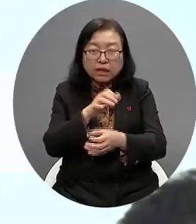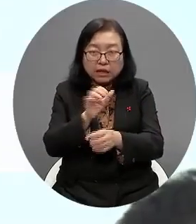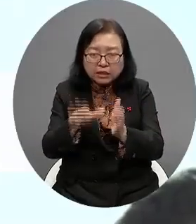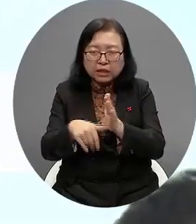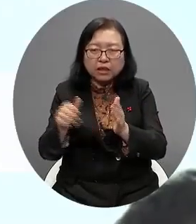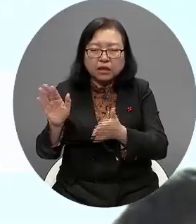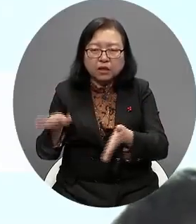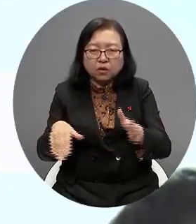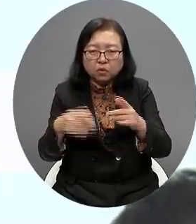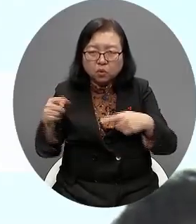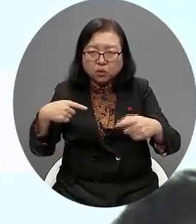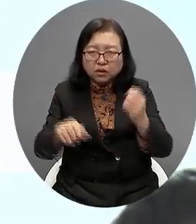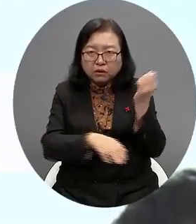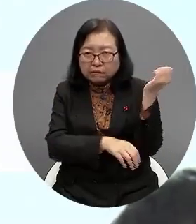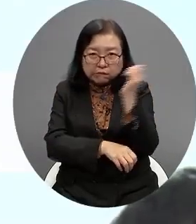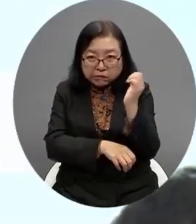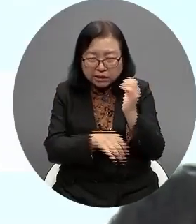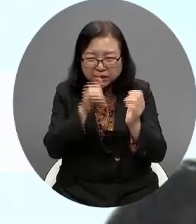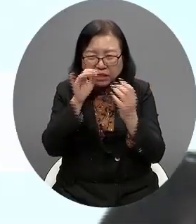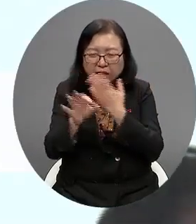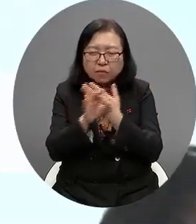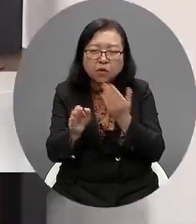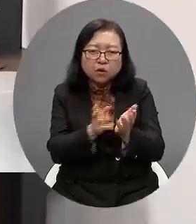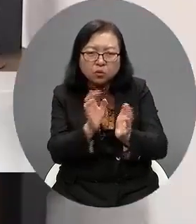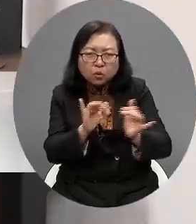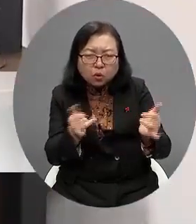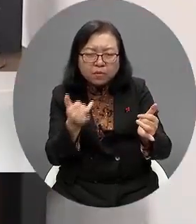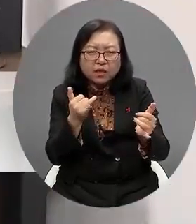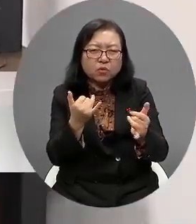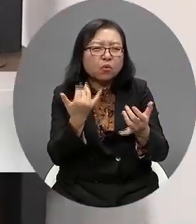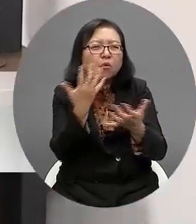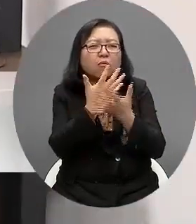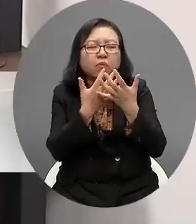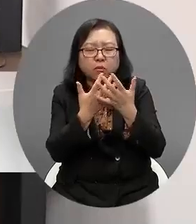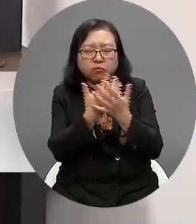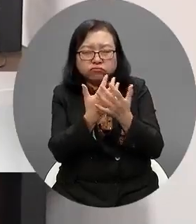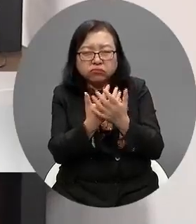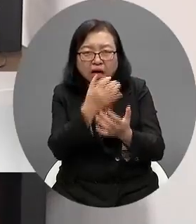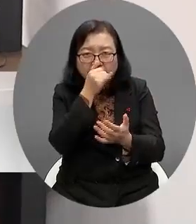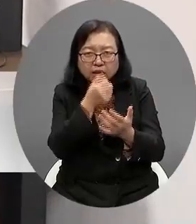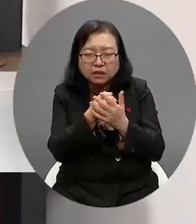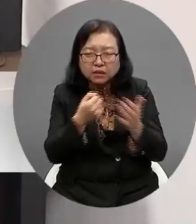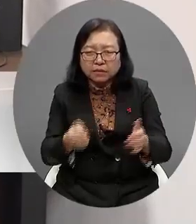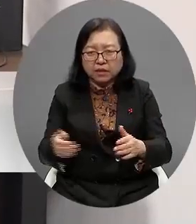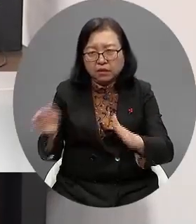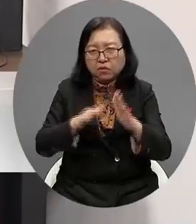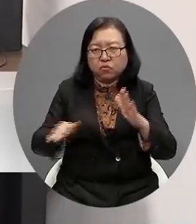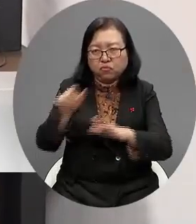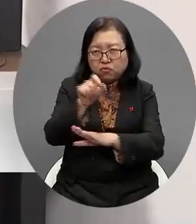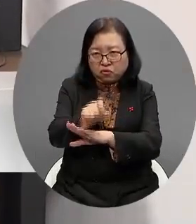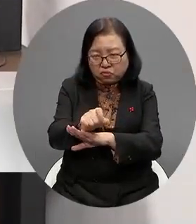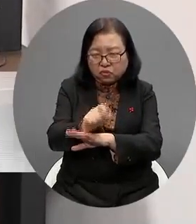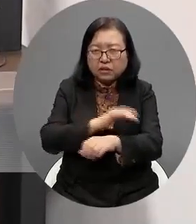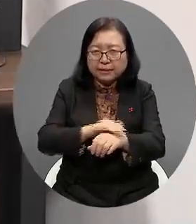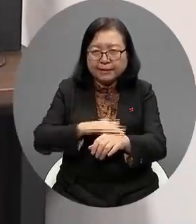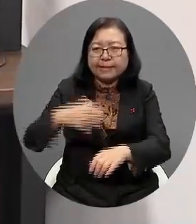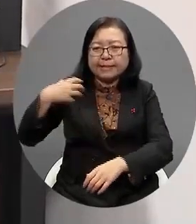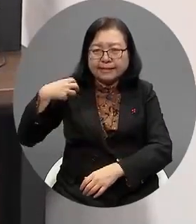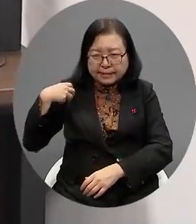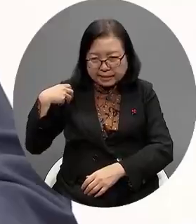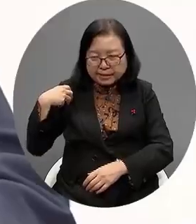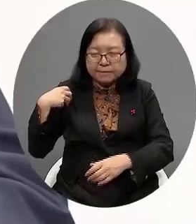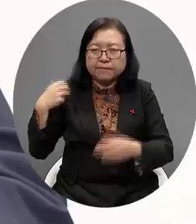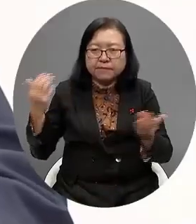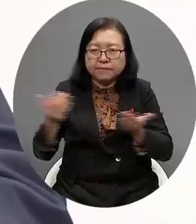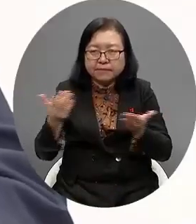흔들리면 도민의 혼란과 불안도 가중될 것이라며 공직자로서 마음가짐을 다잡고 업무 에 집중해